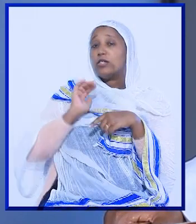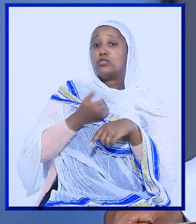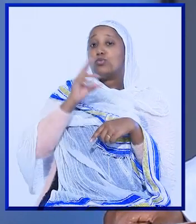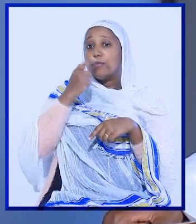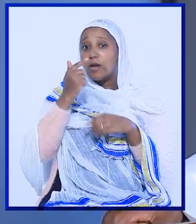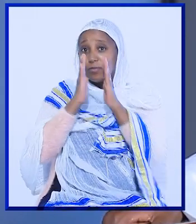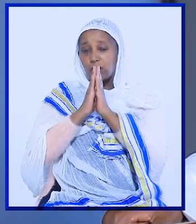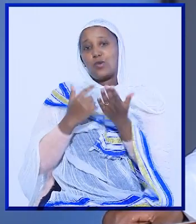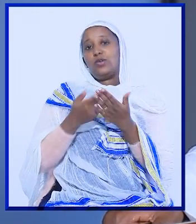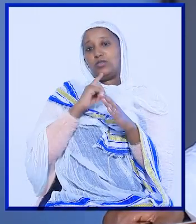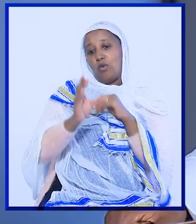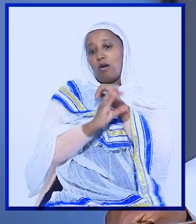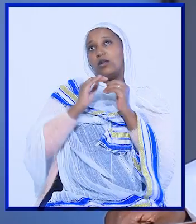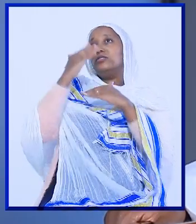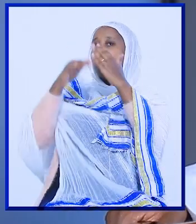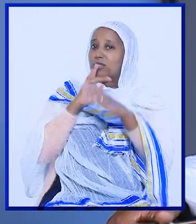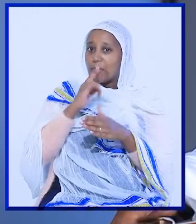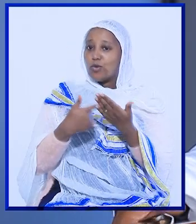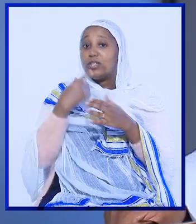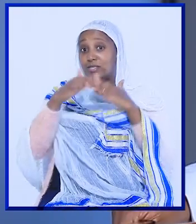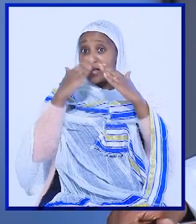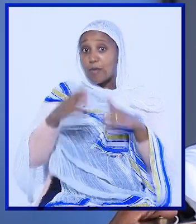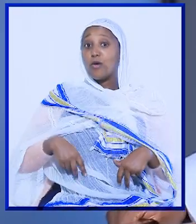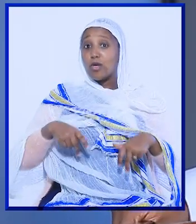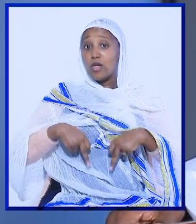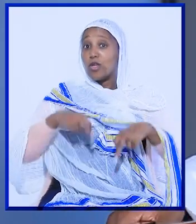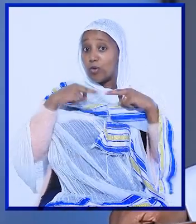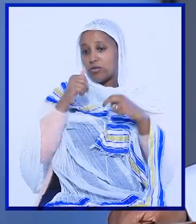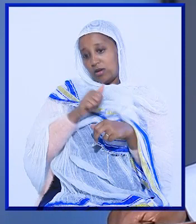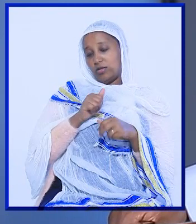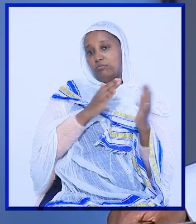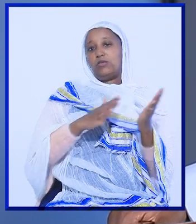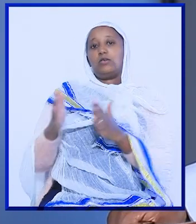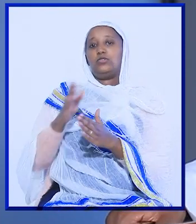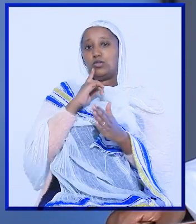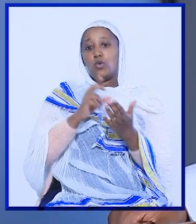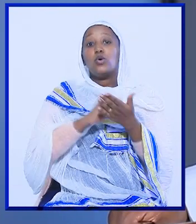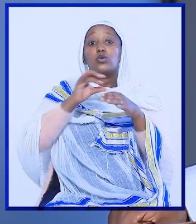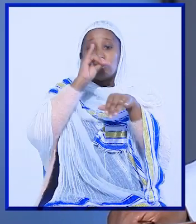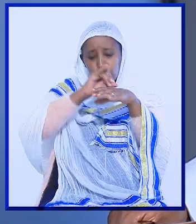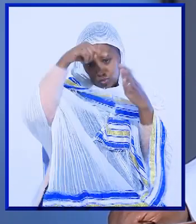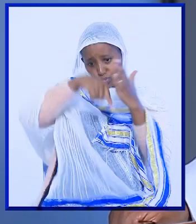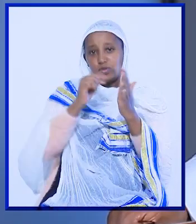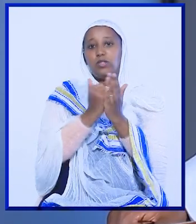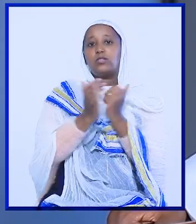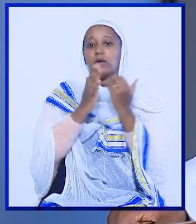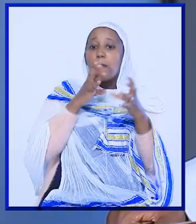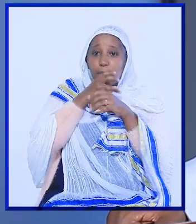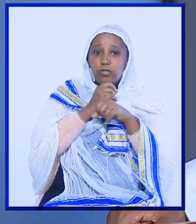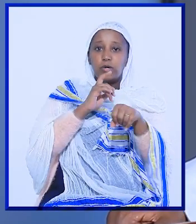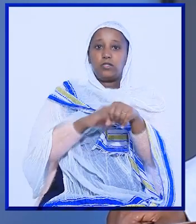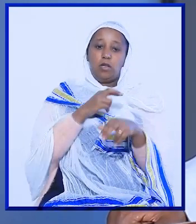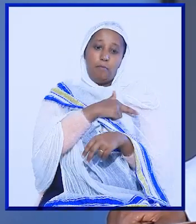በሰማያት የምትኖር አባታችን ሆይ ብለን የምንጸልየው ለዚህ ነው። አገራችንም በሰማይ ነው። ለዚህ ሰማያዊ ሕይወት ራስን ማዘጋጀት ነው። ቅዱስ ጴጥሮስ